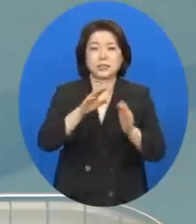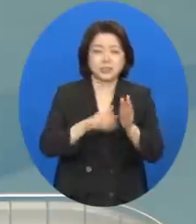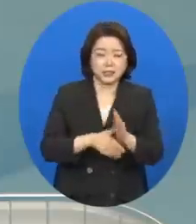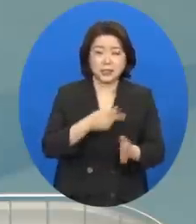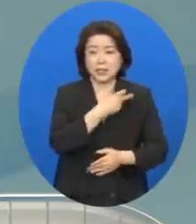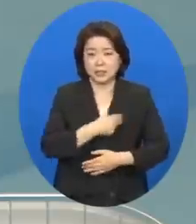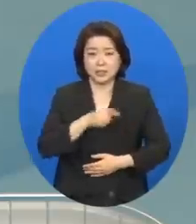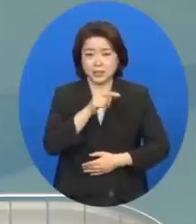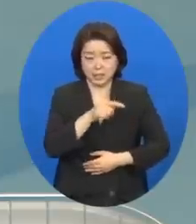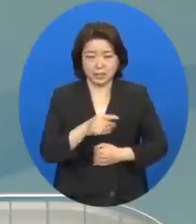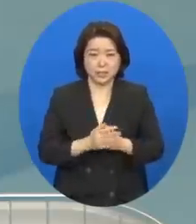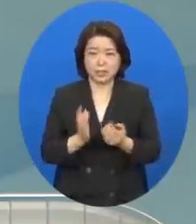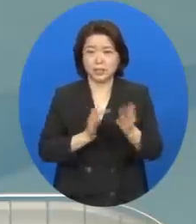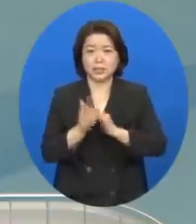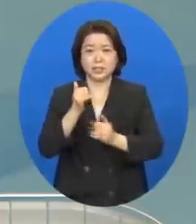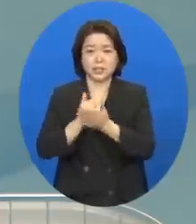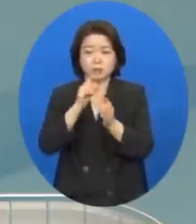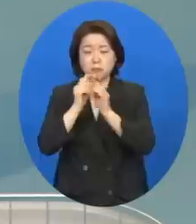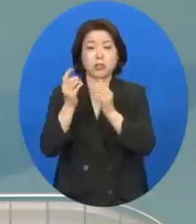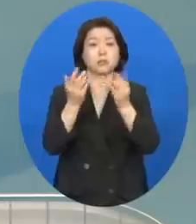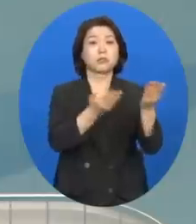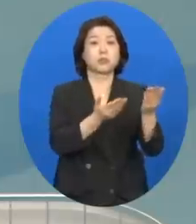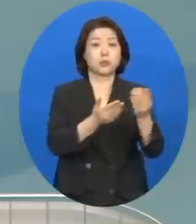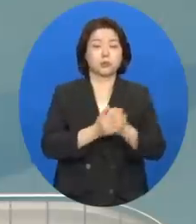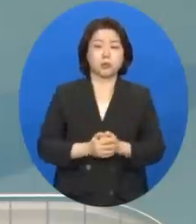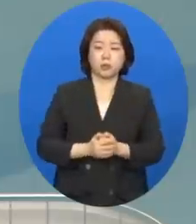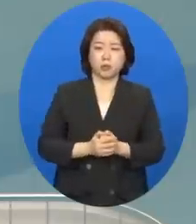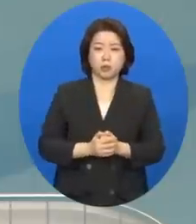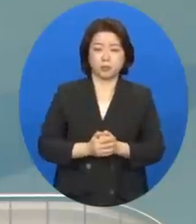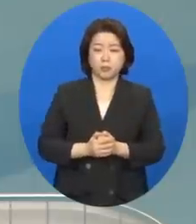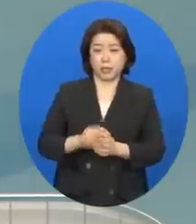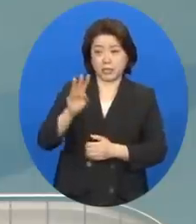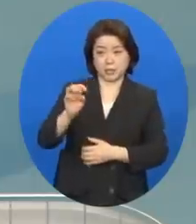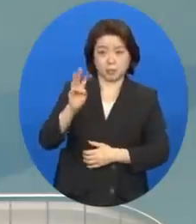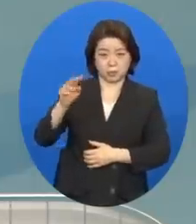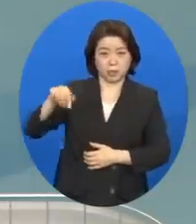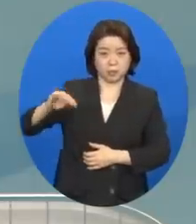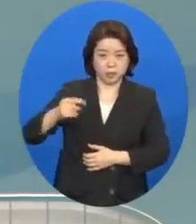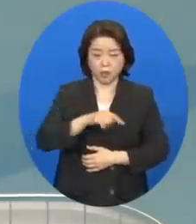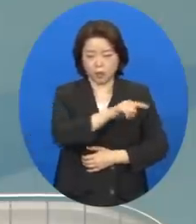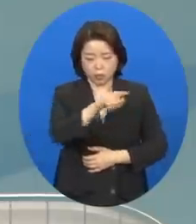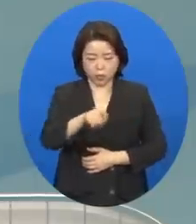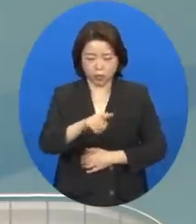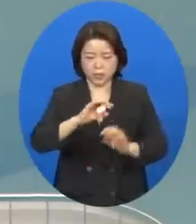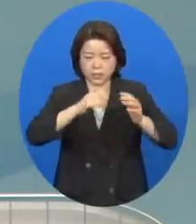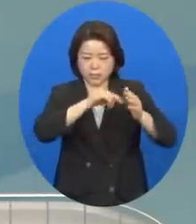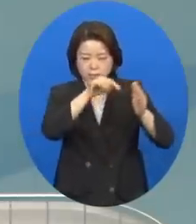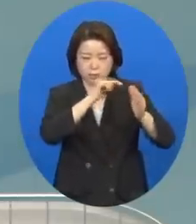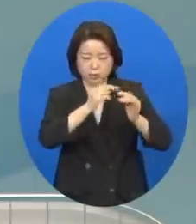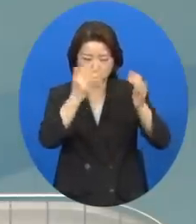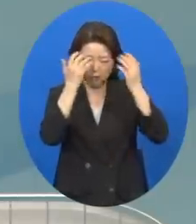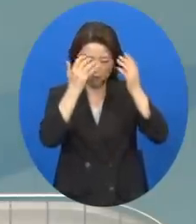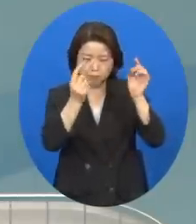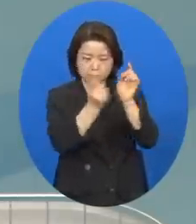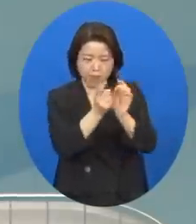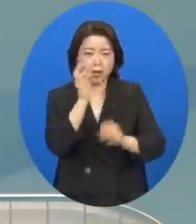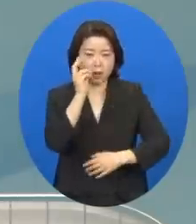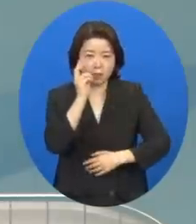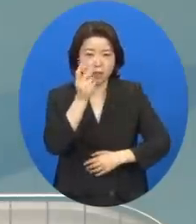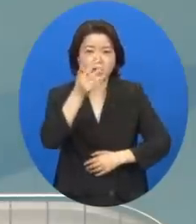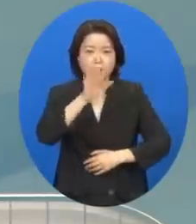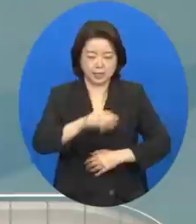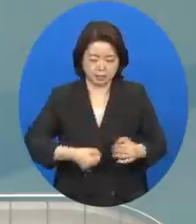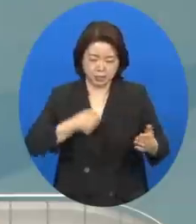제자들에게 예수님께서 말씀하셨어요. 33절에 너희는 세상에서 환난을 당할 것이다. 그러나 용기를